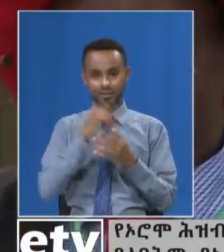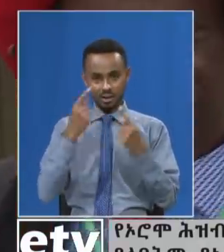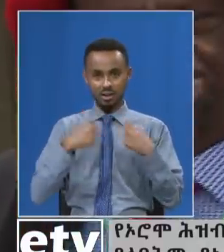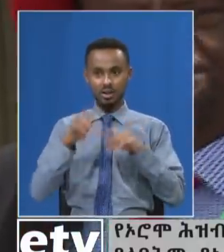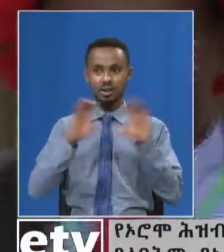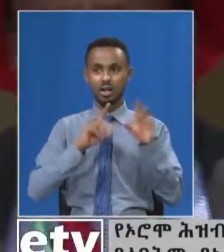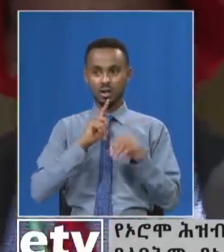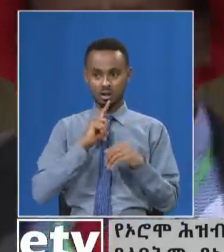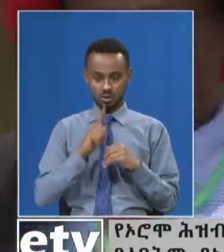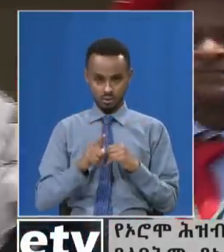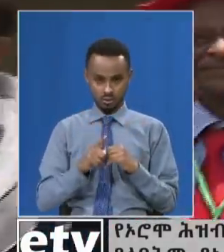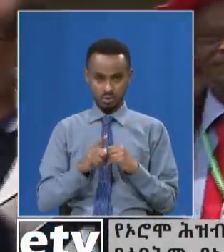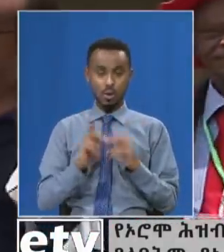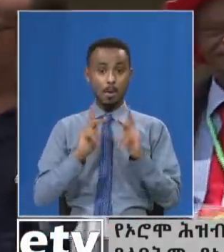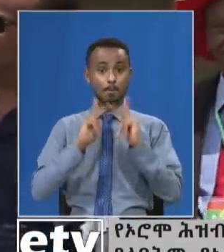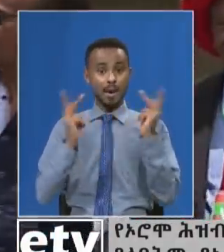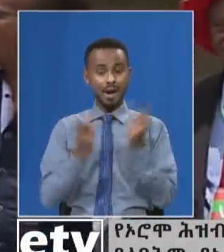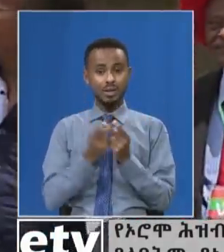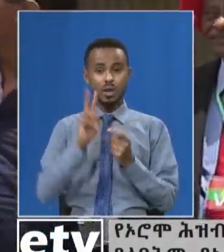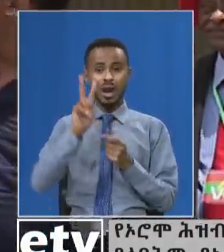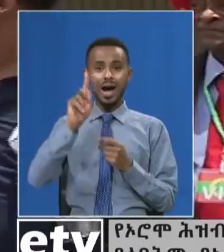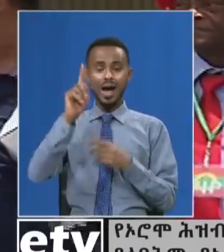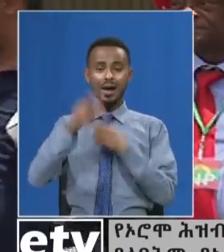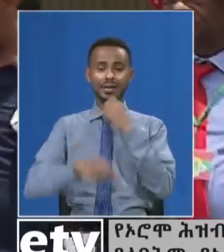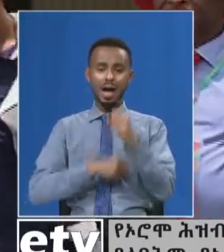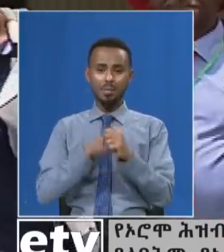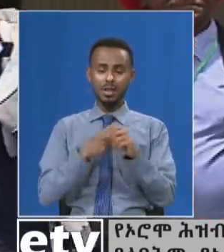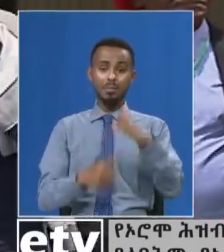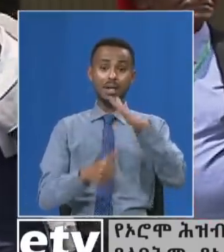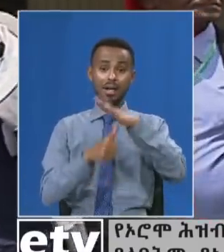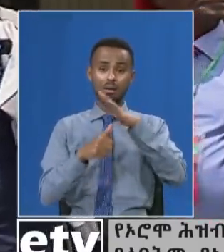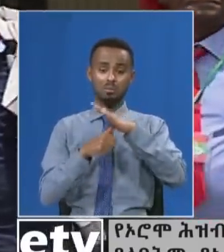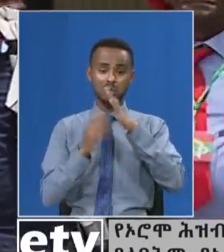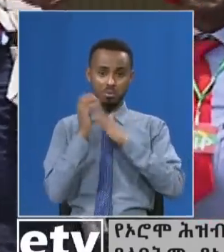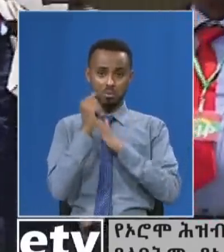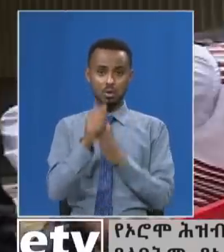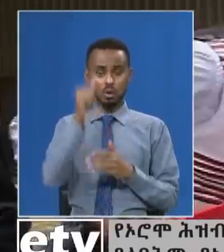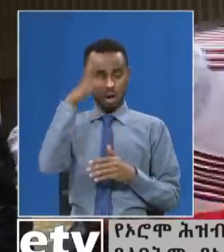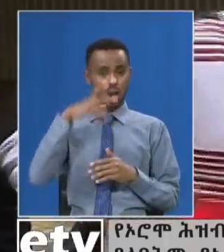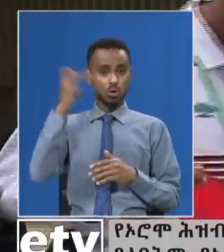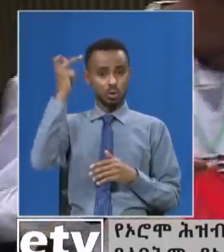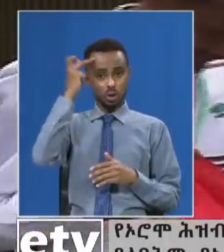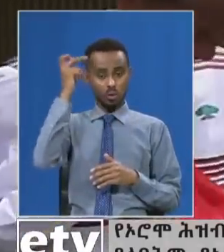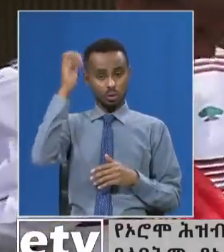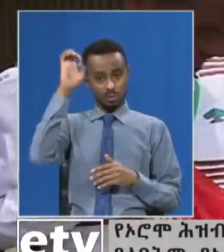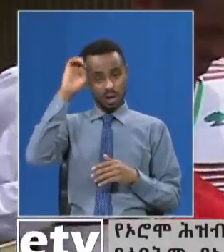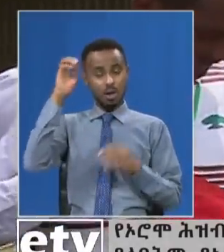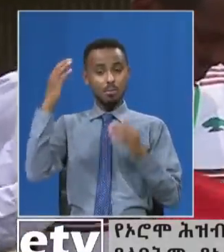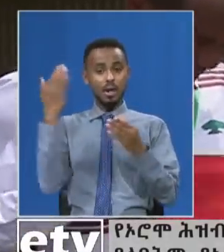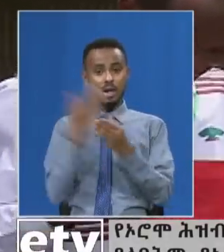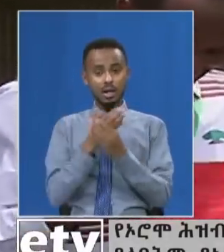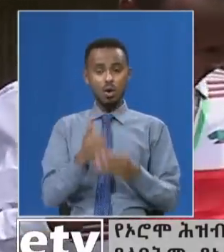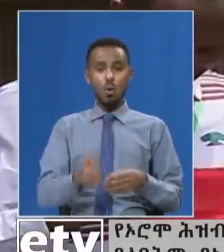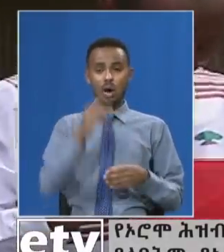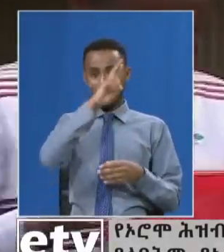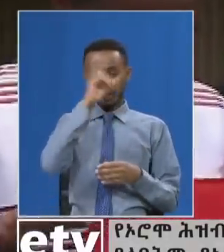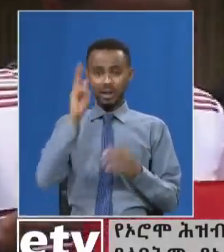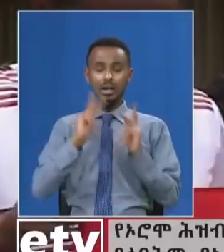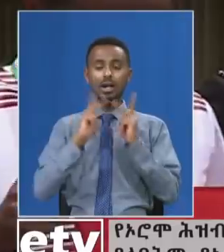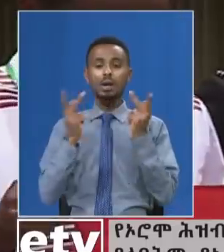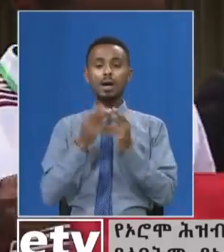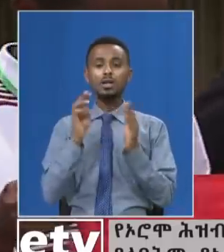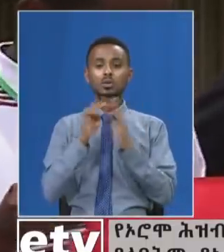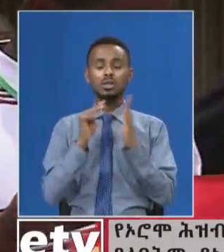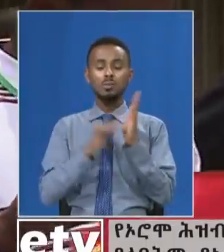ጥረት ያደረግን ነው ፓርቲውን ለ21 አመታት በሊቀመንበርነት የመሩት አቶ ዳውድ ኢብሳ መታገድ ዋና ምክንያት ከፓርቲው